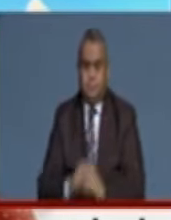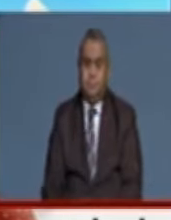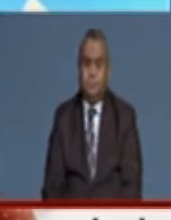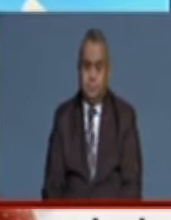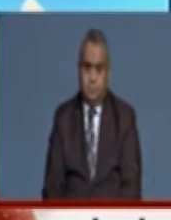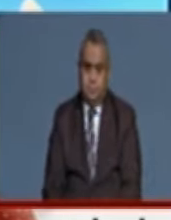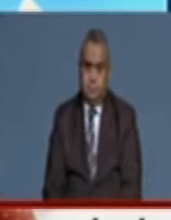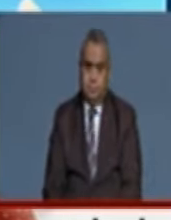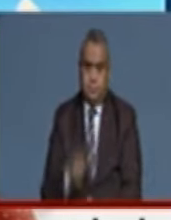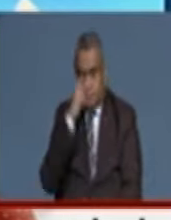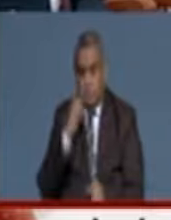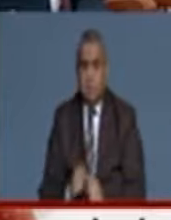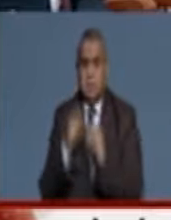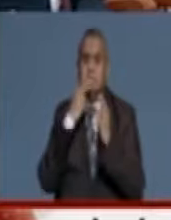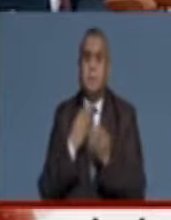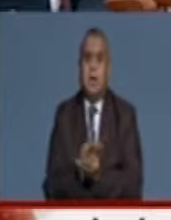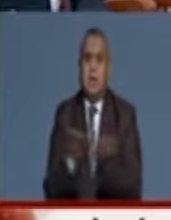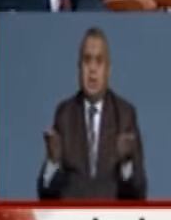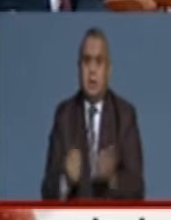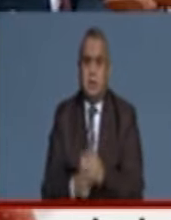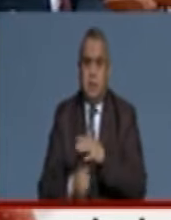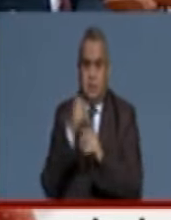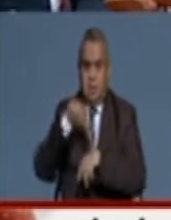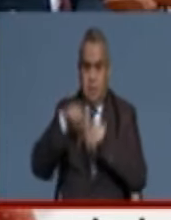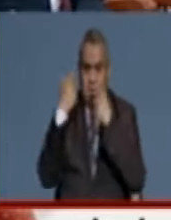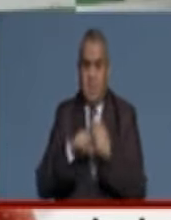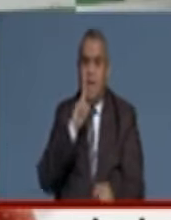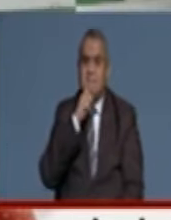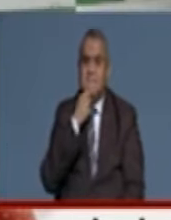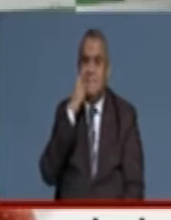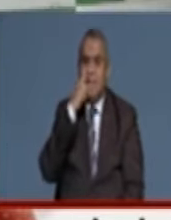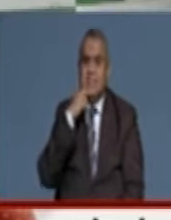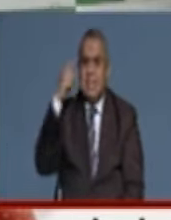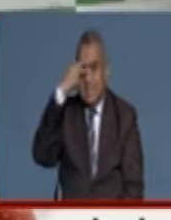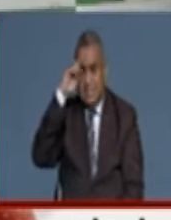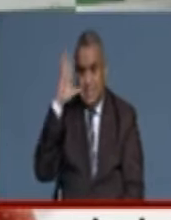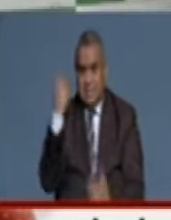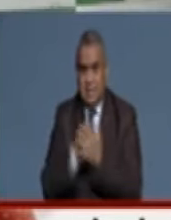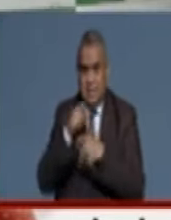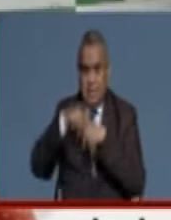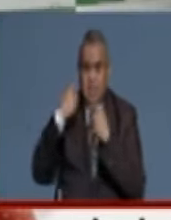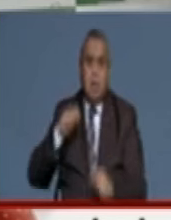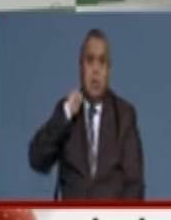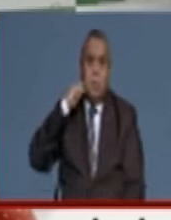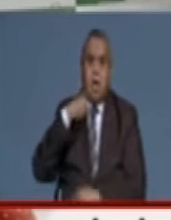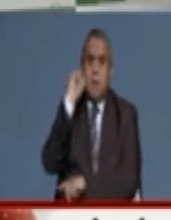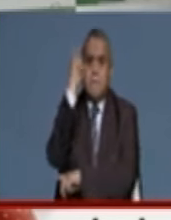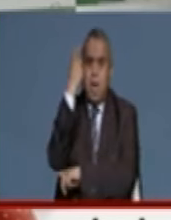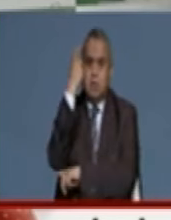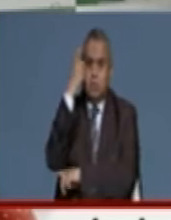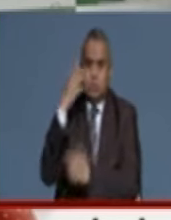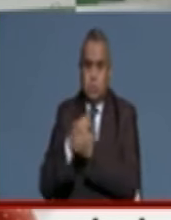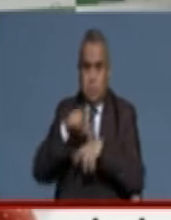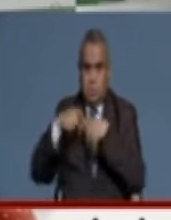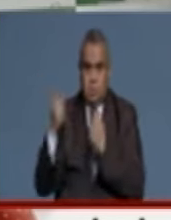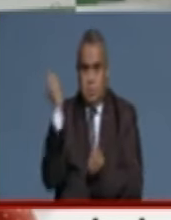فندم. صباح الخير يا فندم. احنا في فانتازيا بدانا من الصفر في محافظه الدقهليه، تحديدا المنطقه الصناعيه